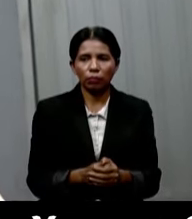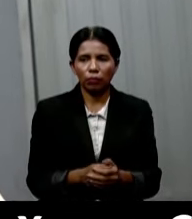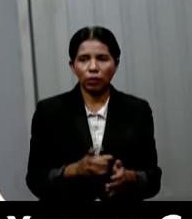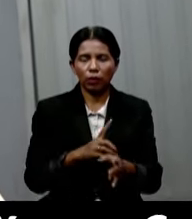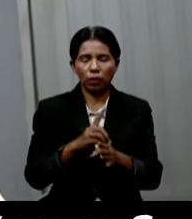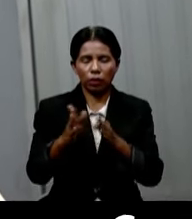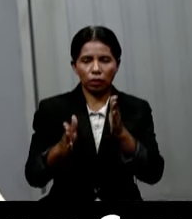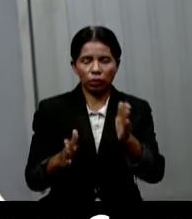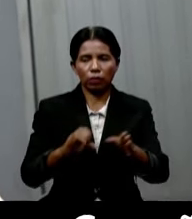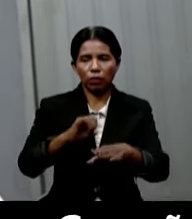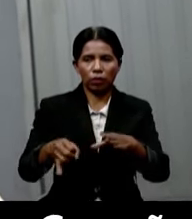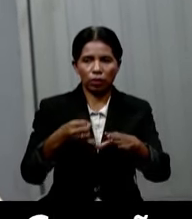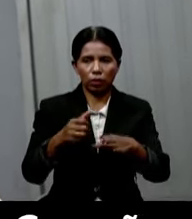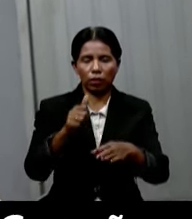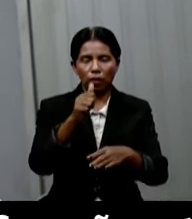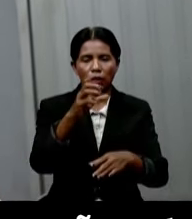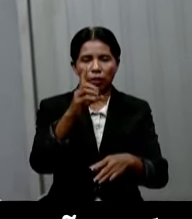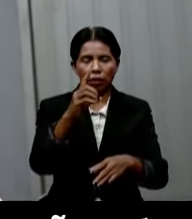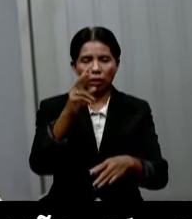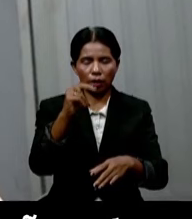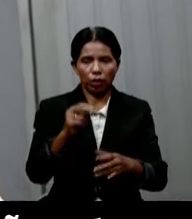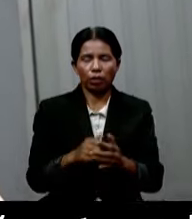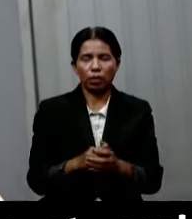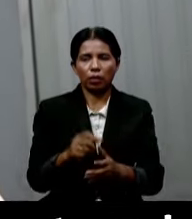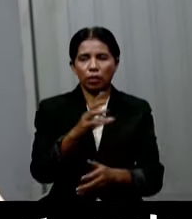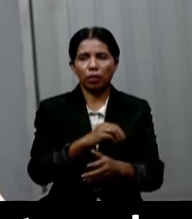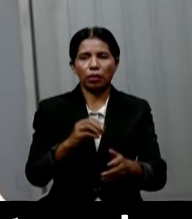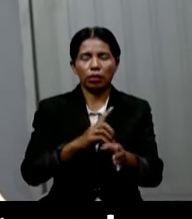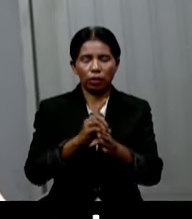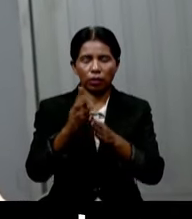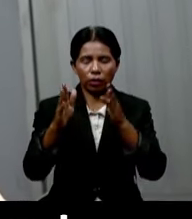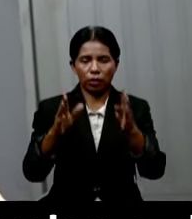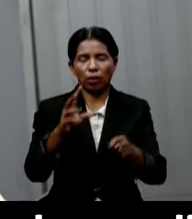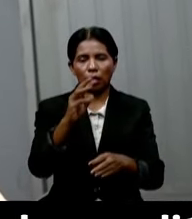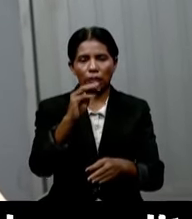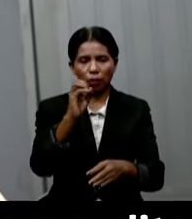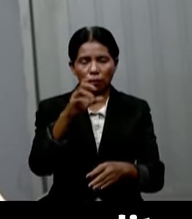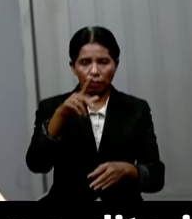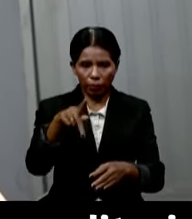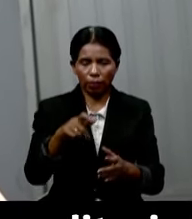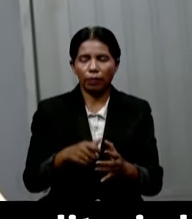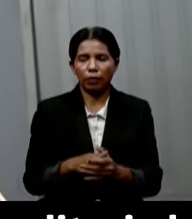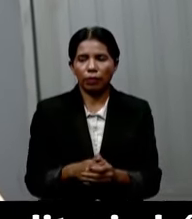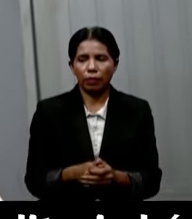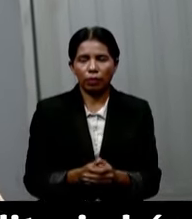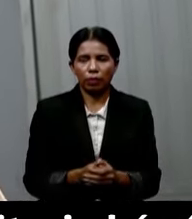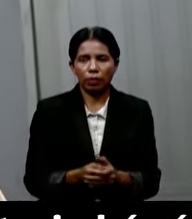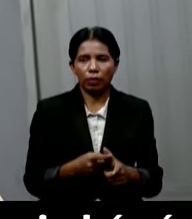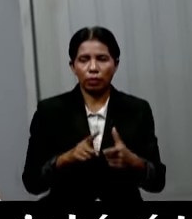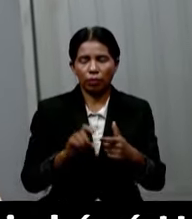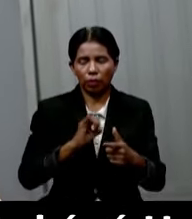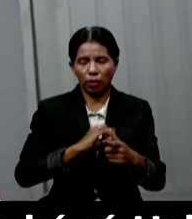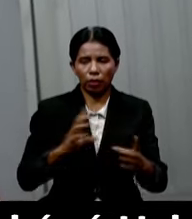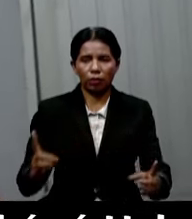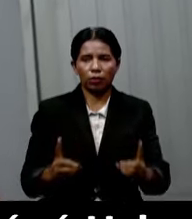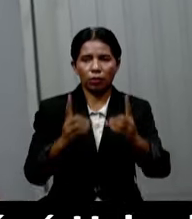direktur jeral adeninian e nonemos direktur jeral ose obras publika depois au surutia